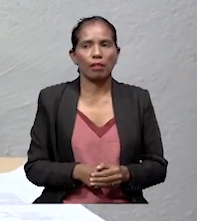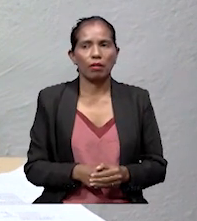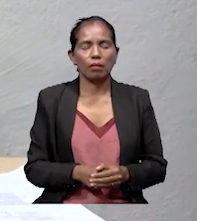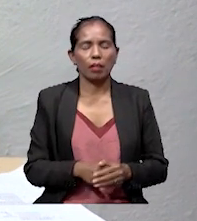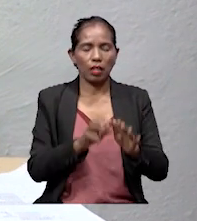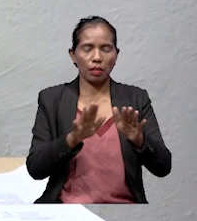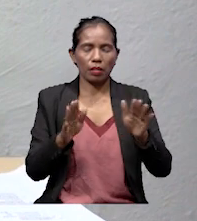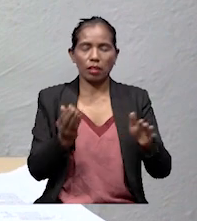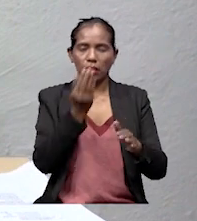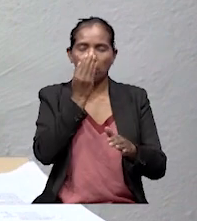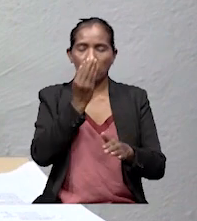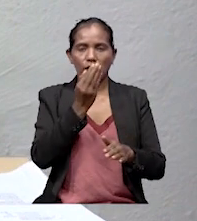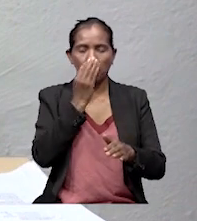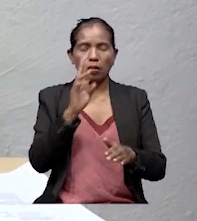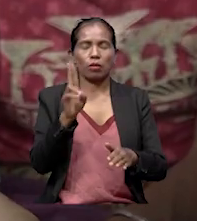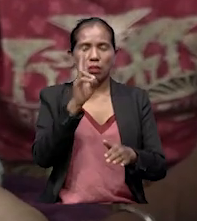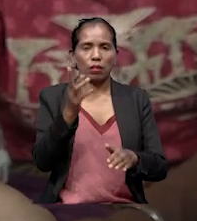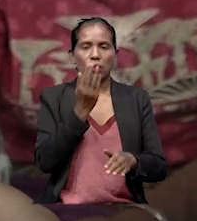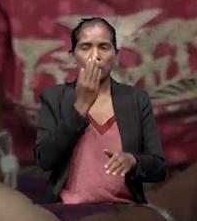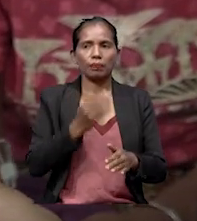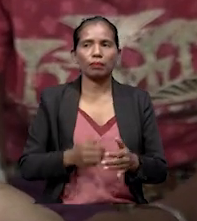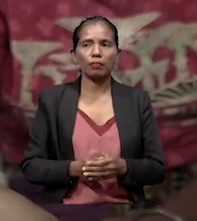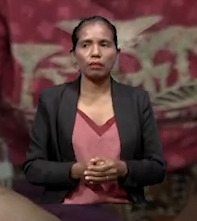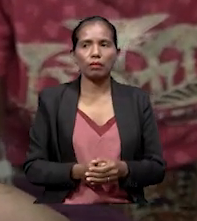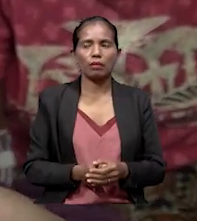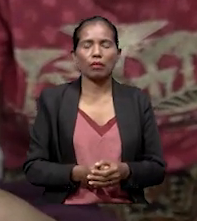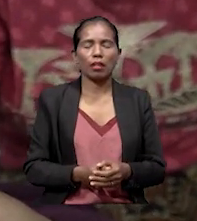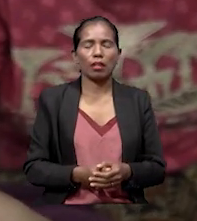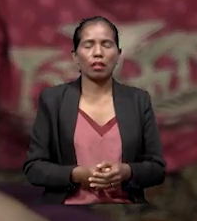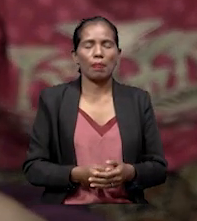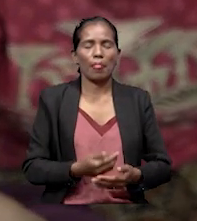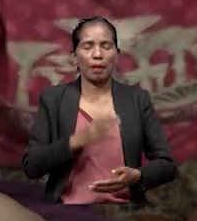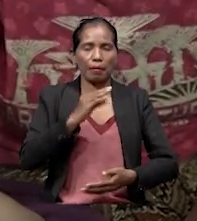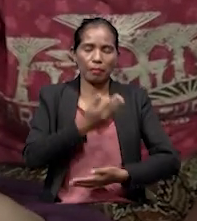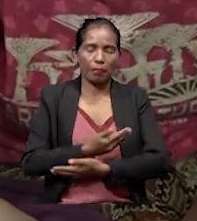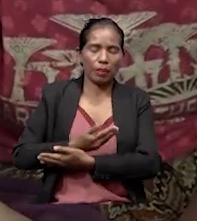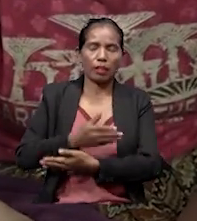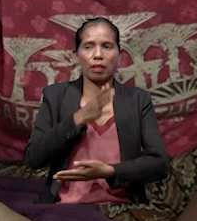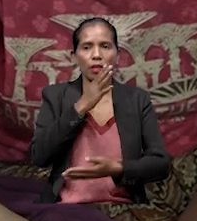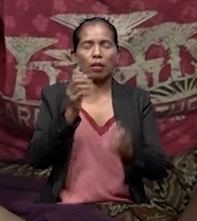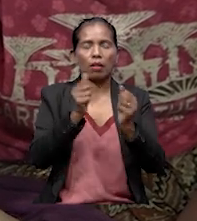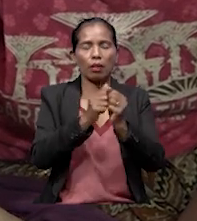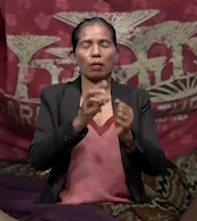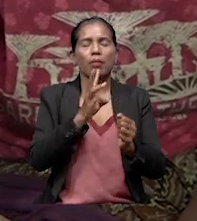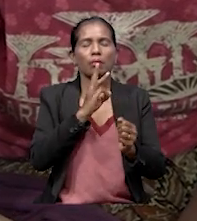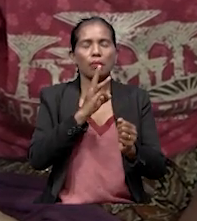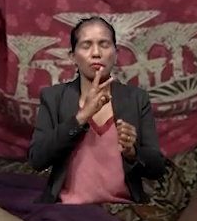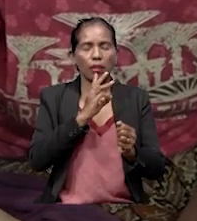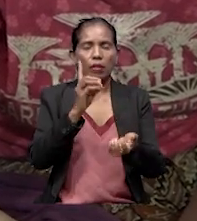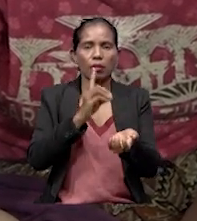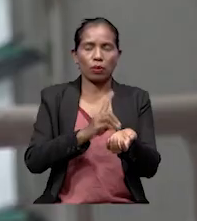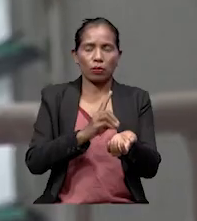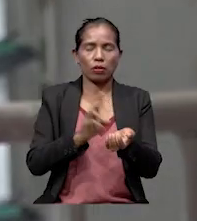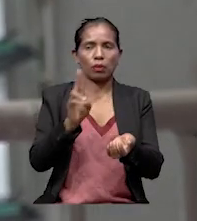labari sira tu bele uza oksigen nene. Munimos bebeni inang Veronica Gomez Ateten hobe aqua nebe medico sira